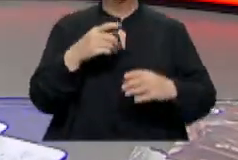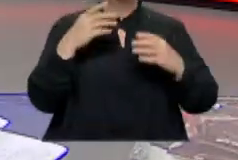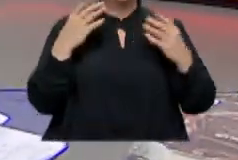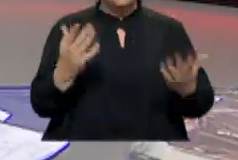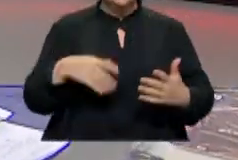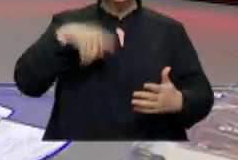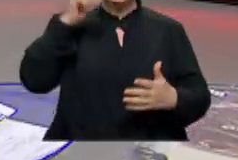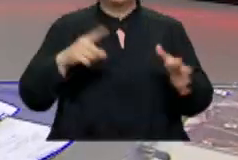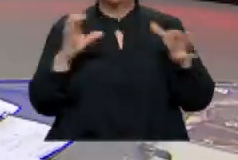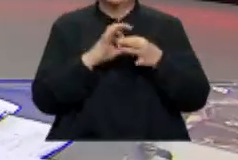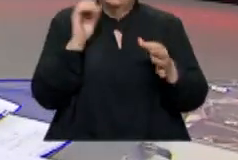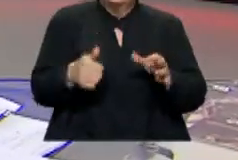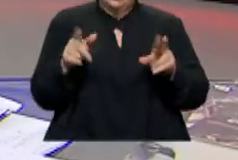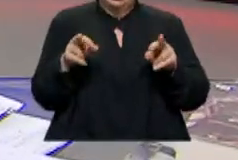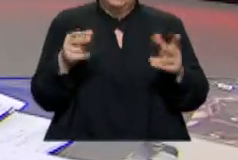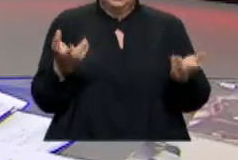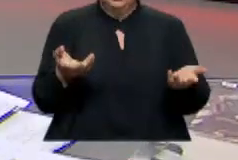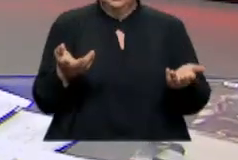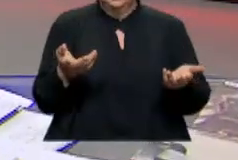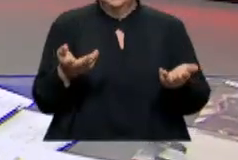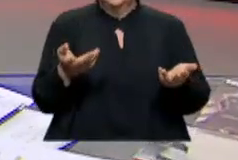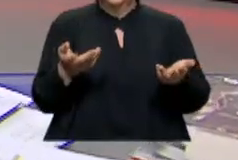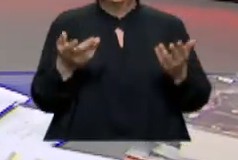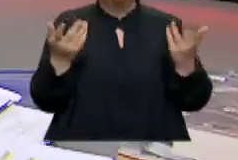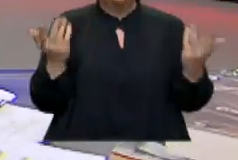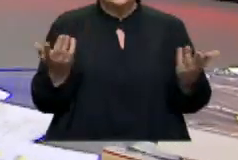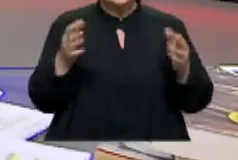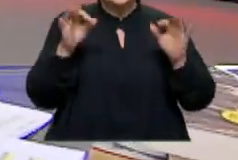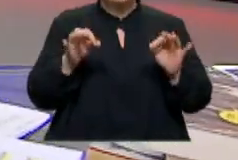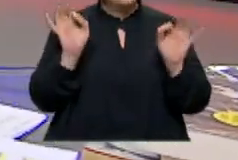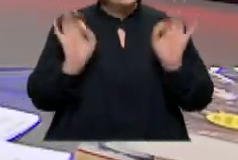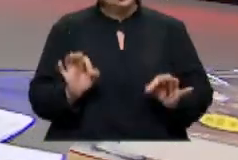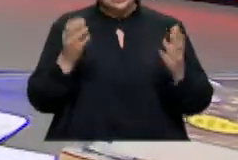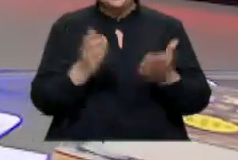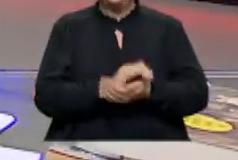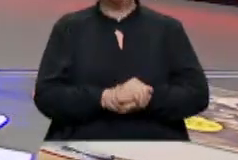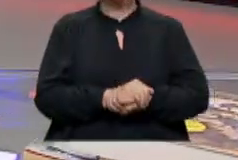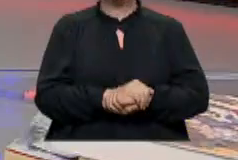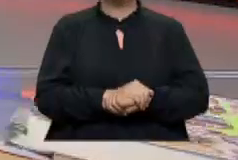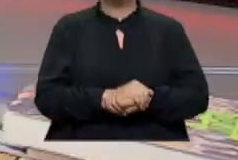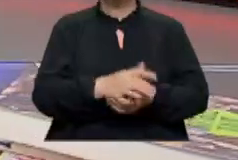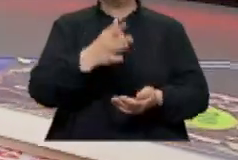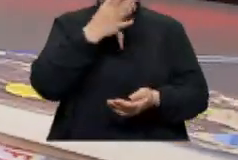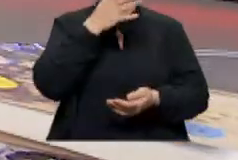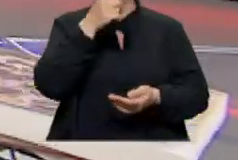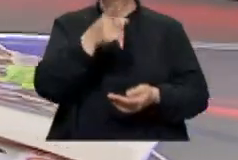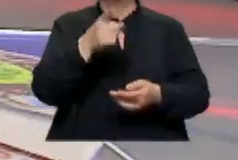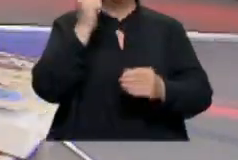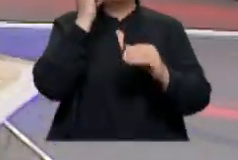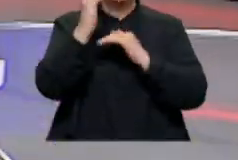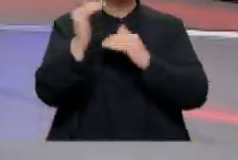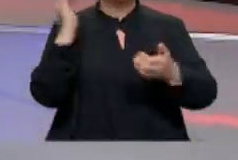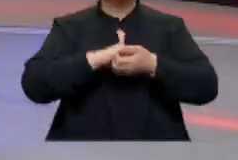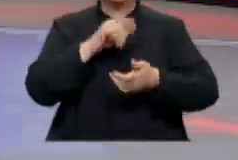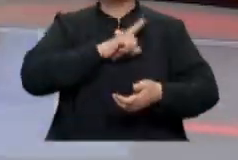ki gündemle alakalı her zamanki gibi. Ve hemen başlayalım. Biliyorsunuz Millet